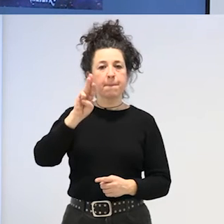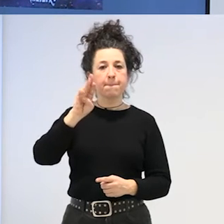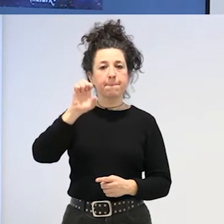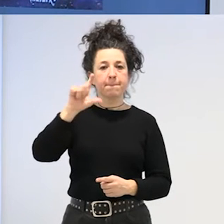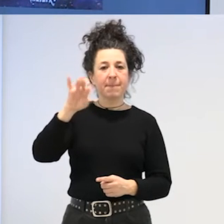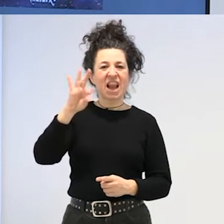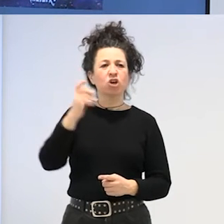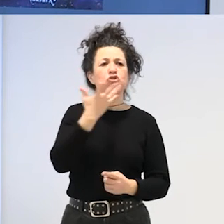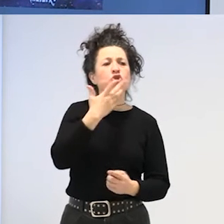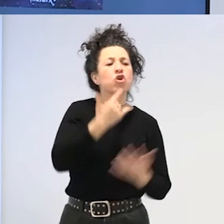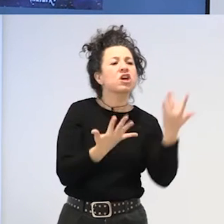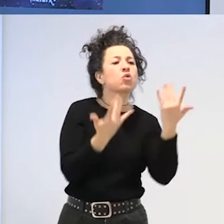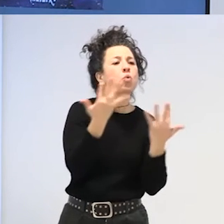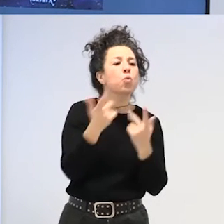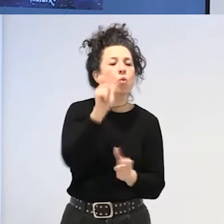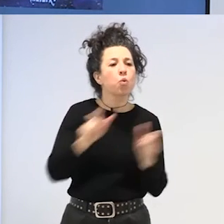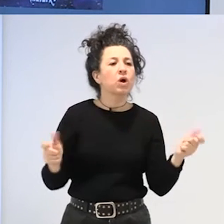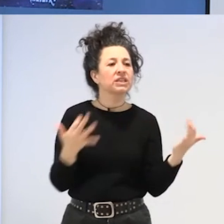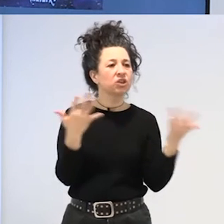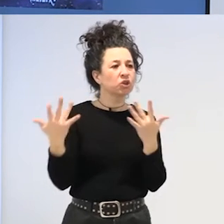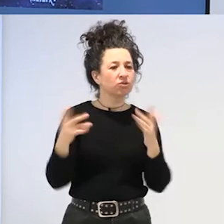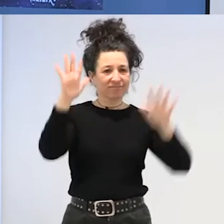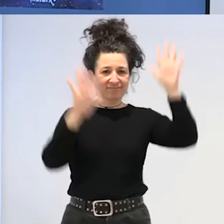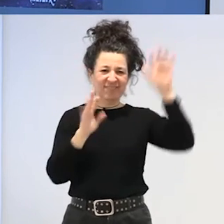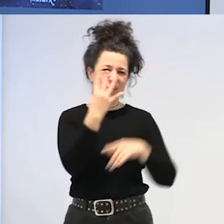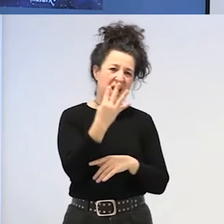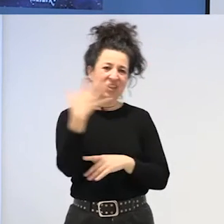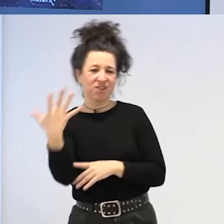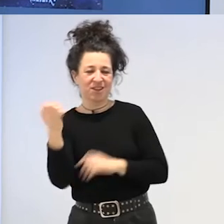3, 4, 5, vale. Bueno, ba